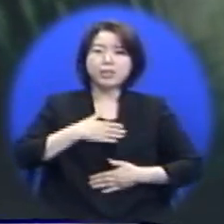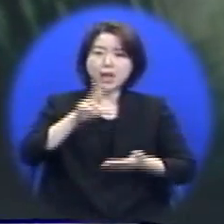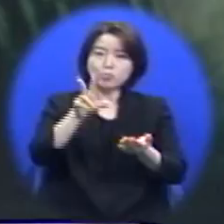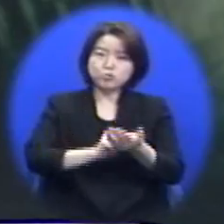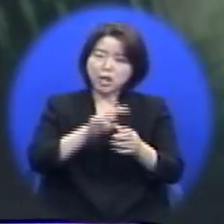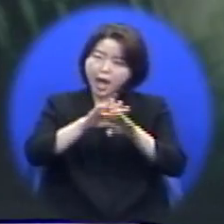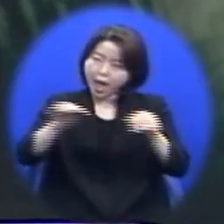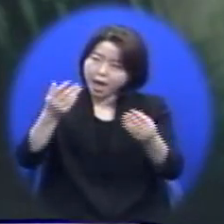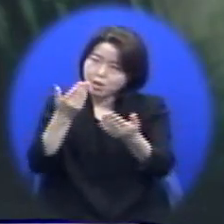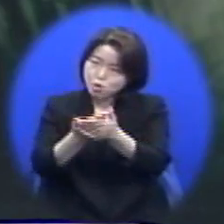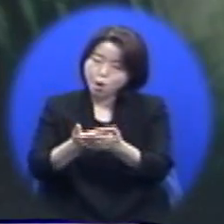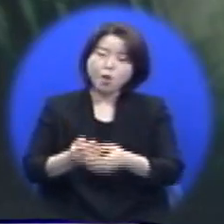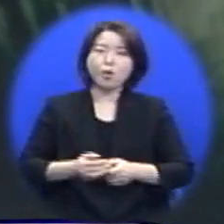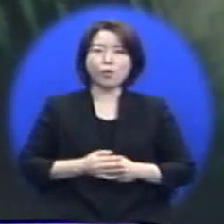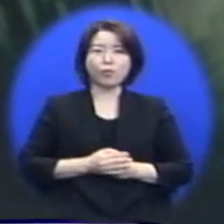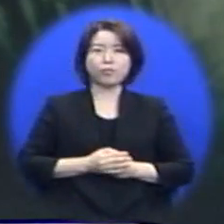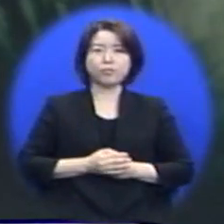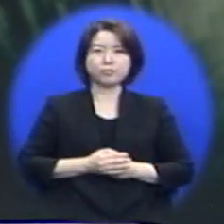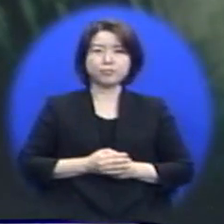해결해 주시고